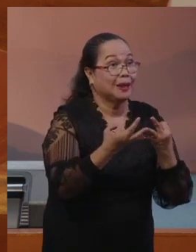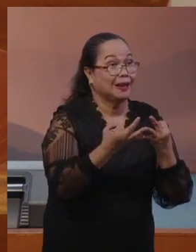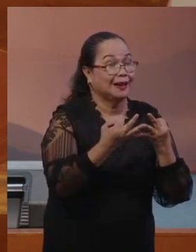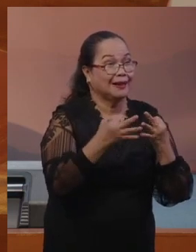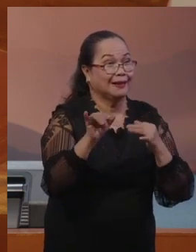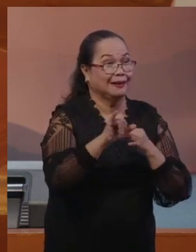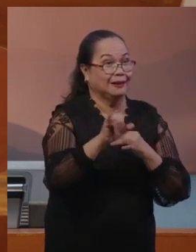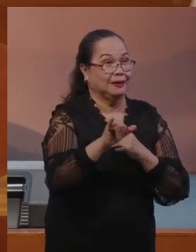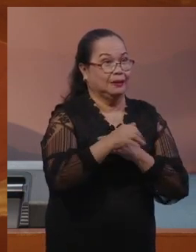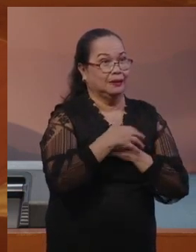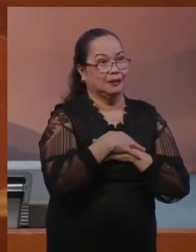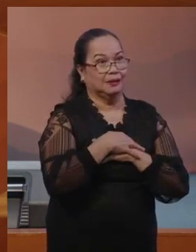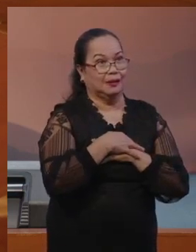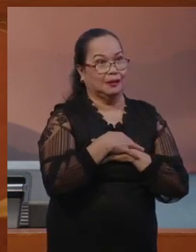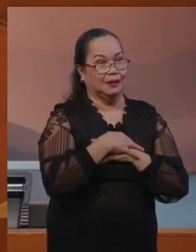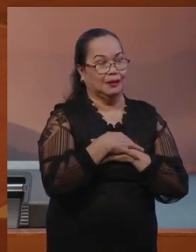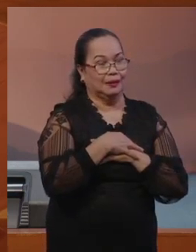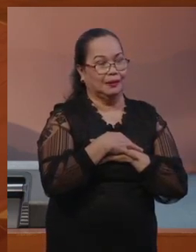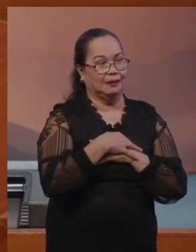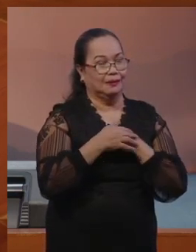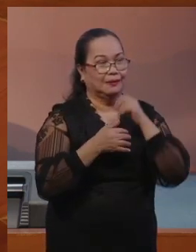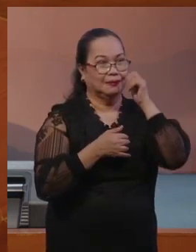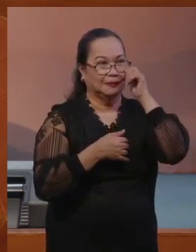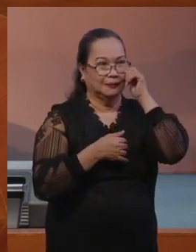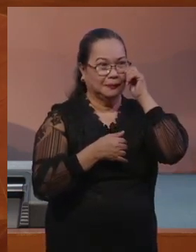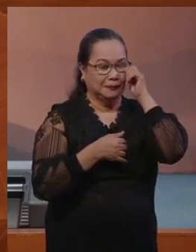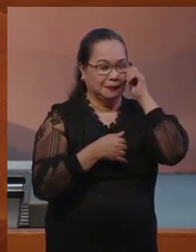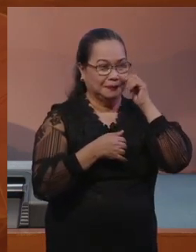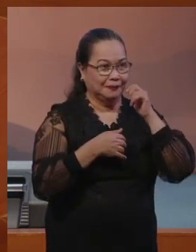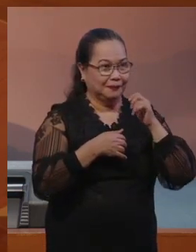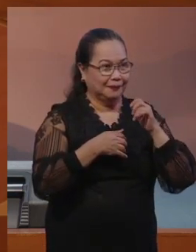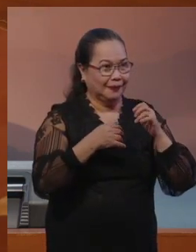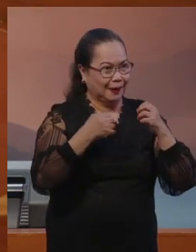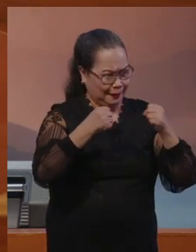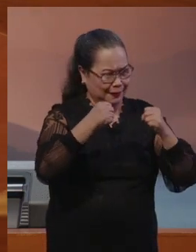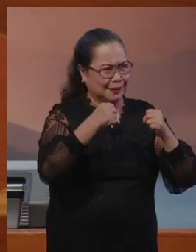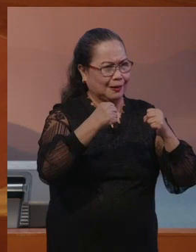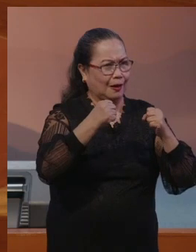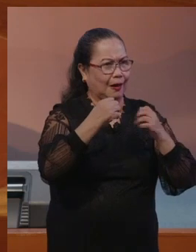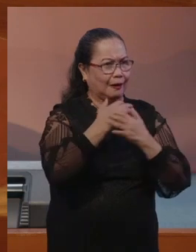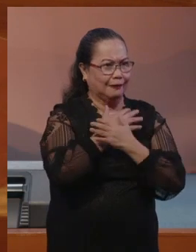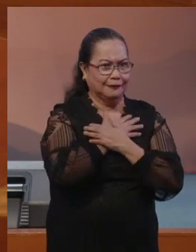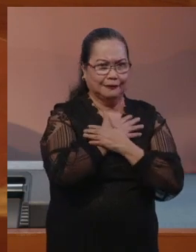na salita. Hesed. The steadfast love.